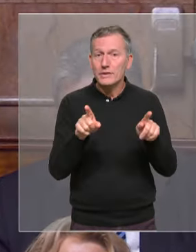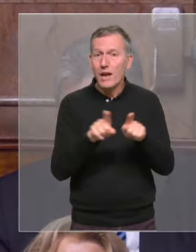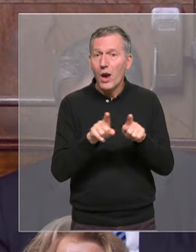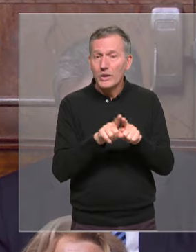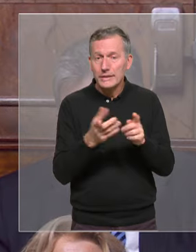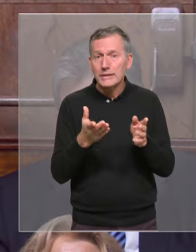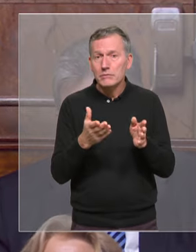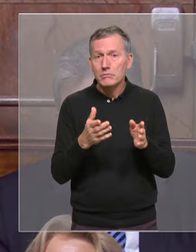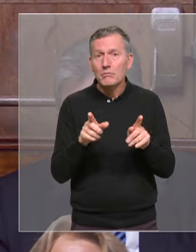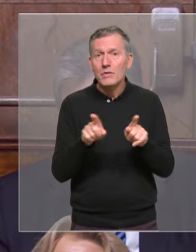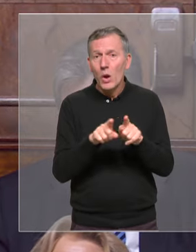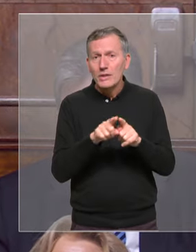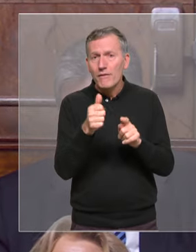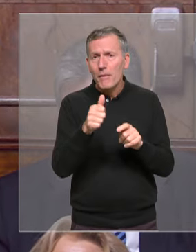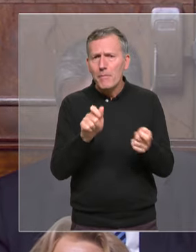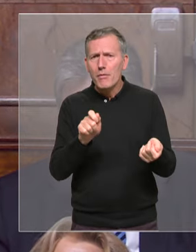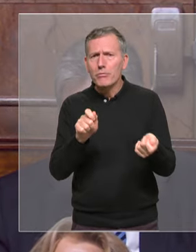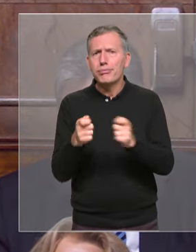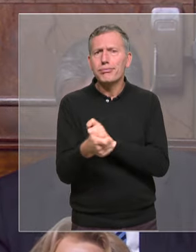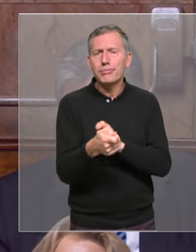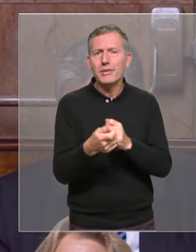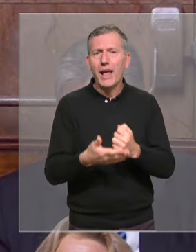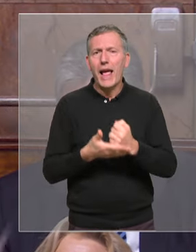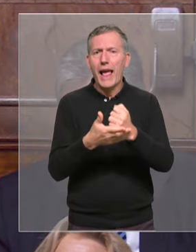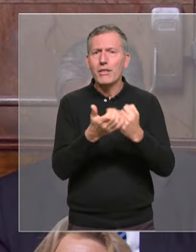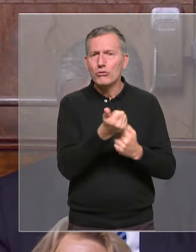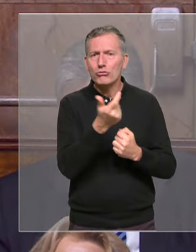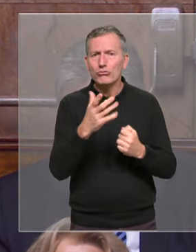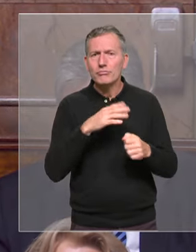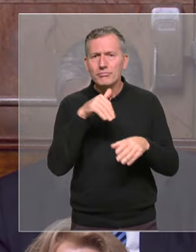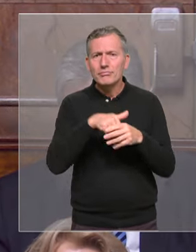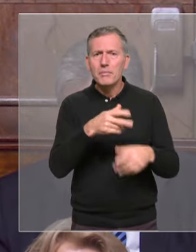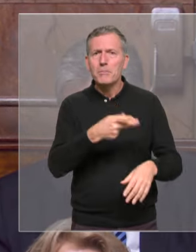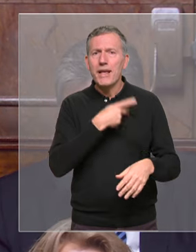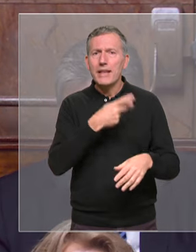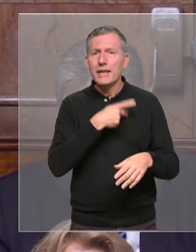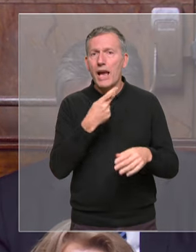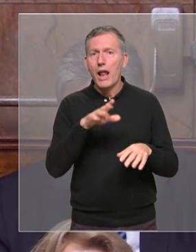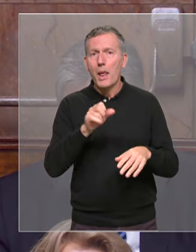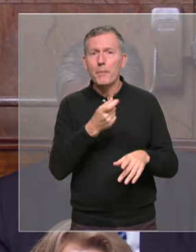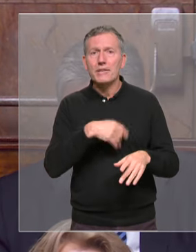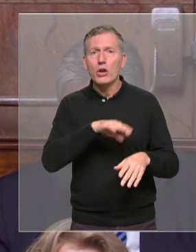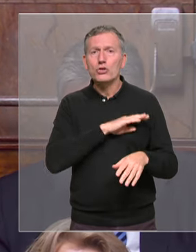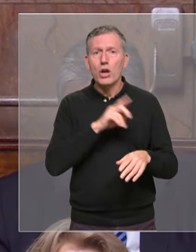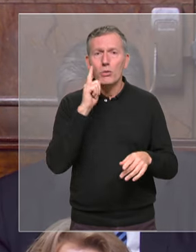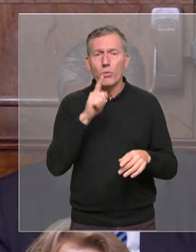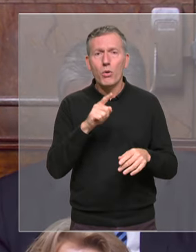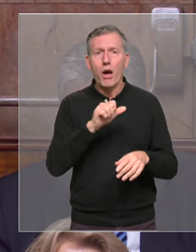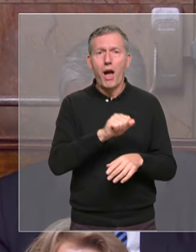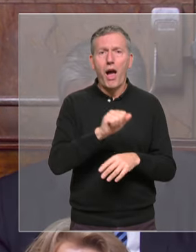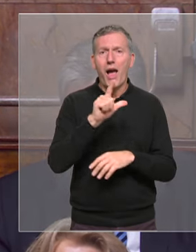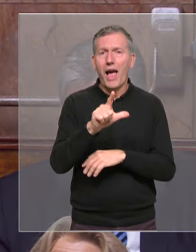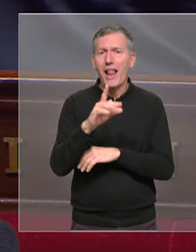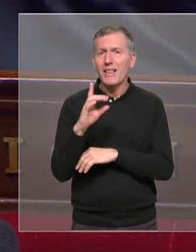il est question que vous réduisiez les aides pour certains dispositifs médicaux ou la prise en charge pour les affections de longue